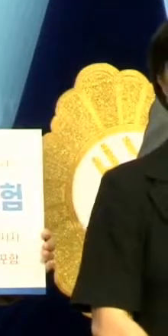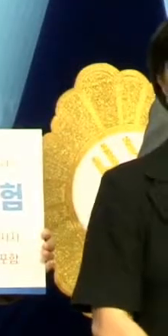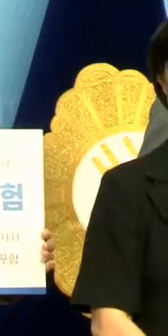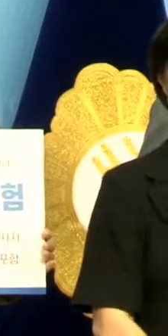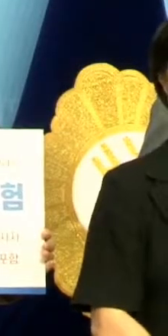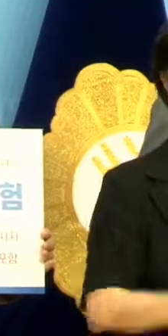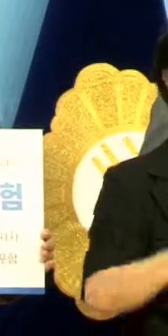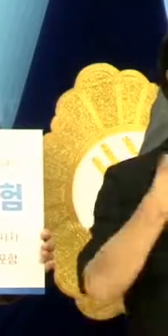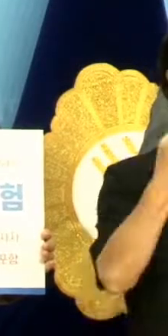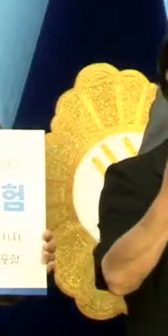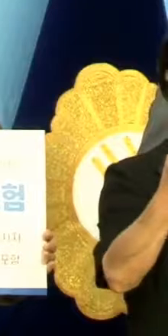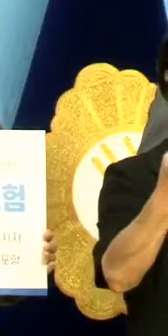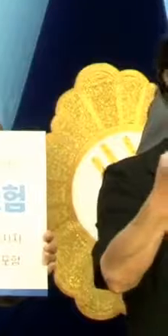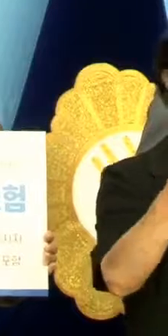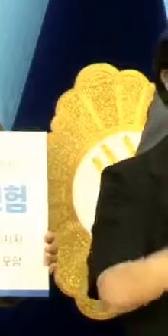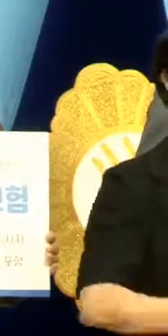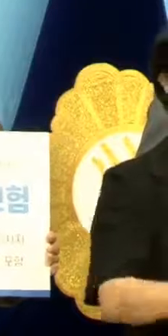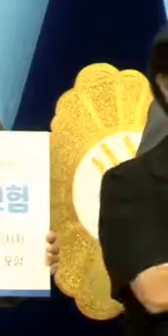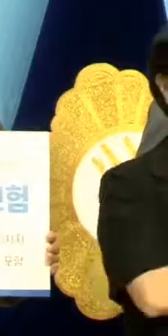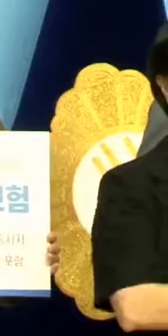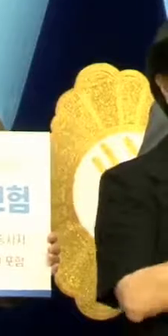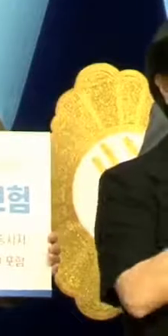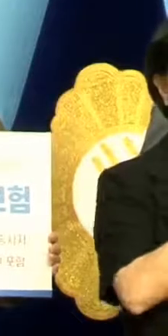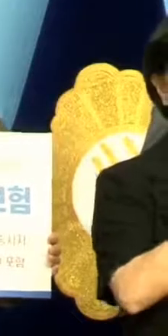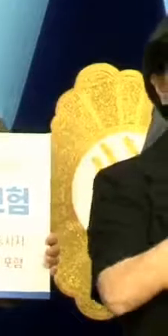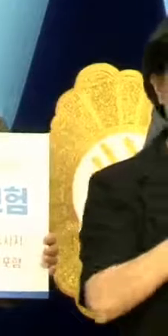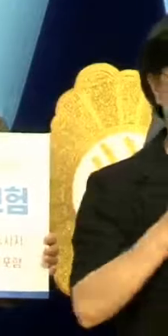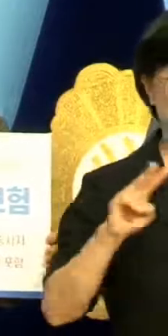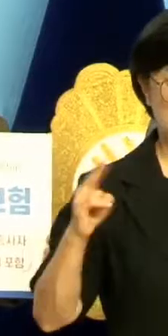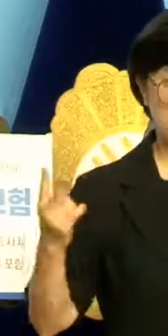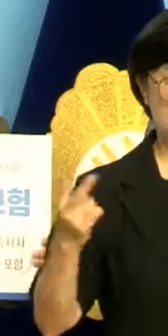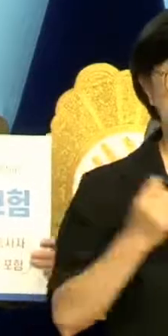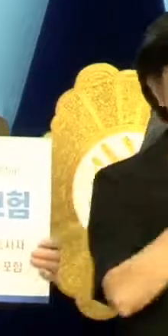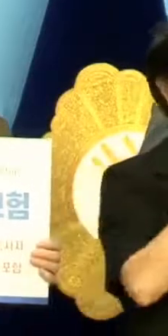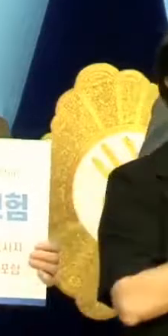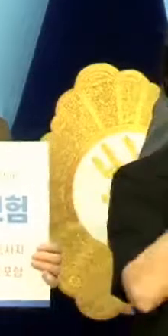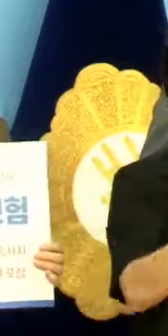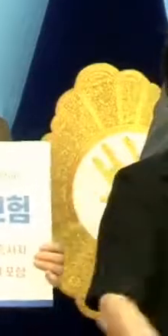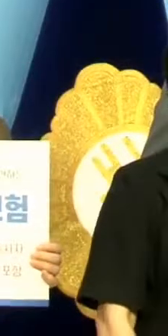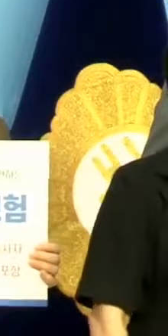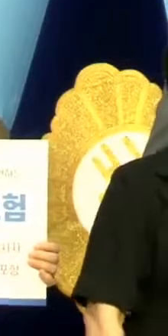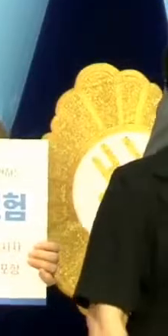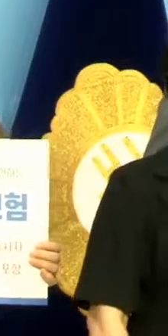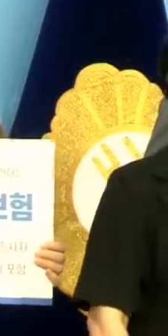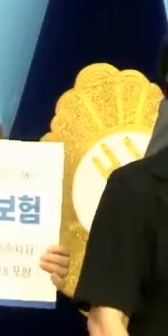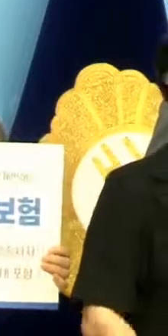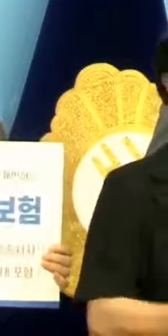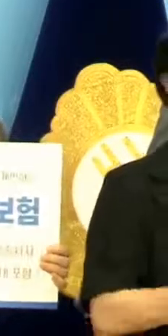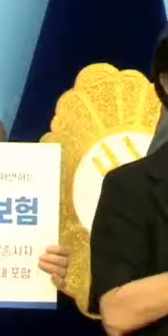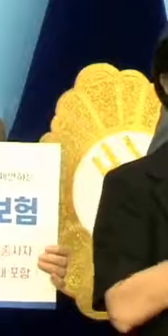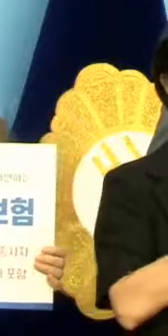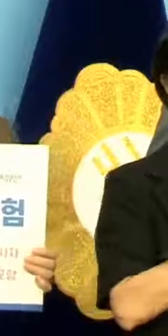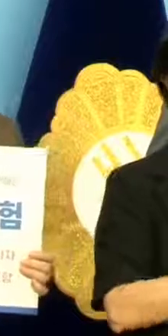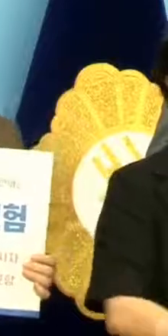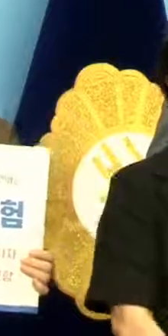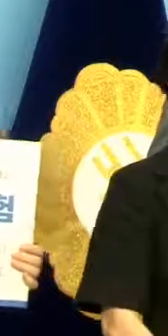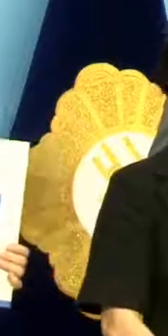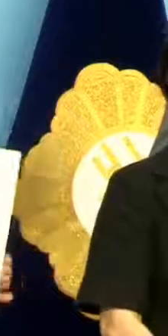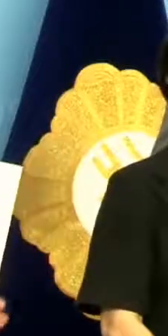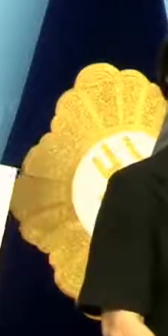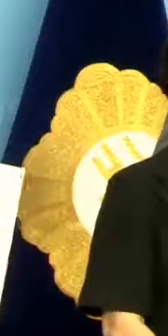이제 그 다음은 우리 위원님들께서 돌아가면서 좀 주요 제안에 대해서 말씀드리겠습니다